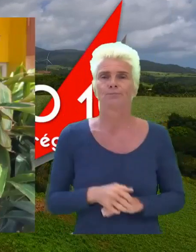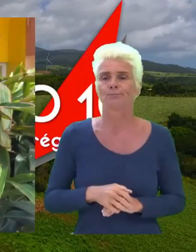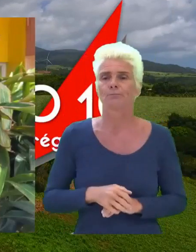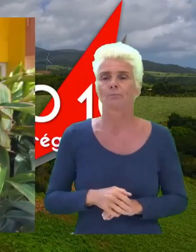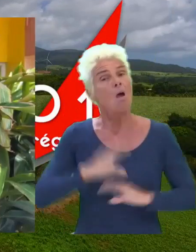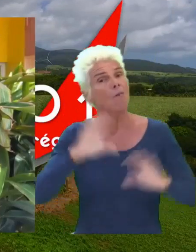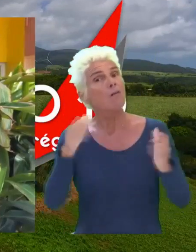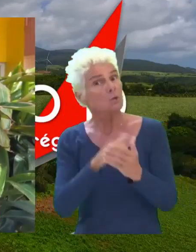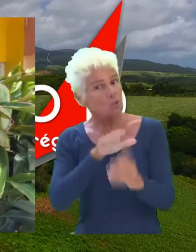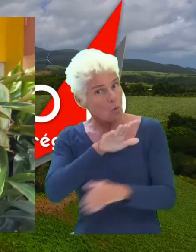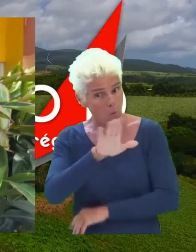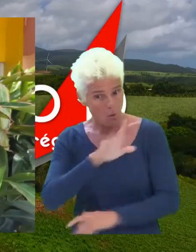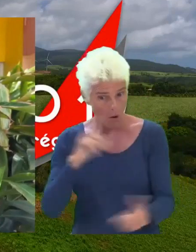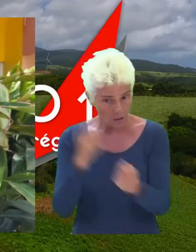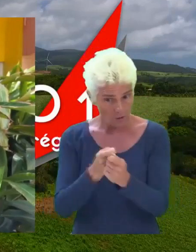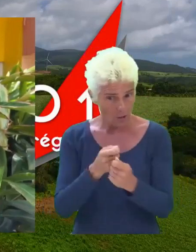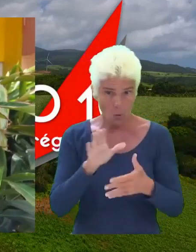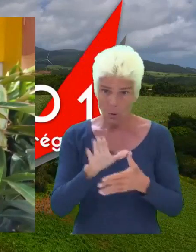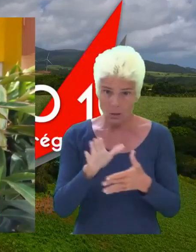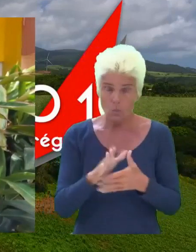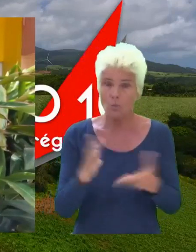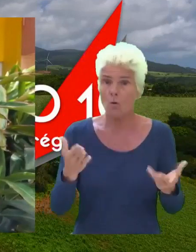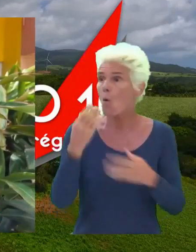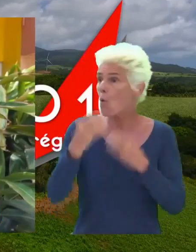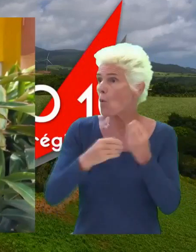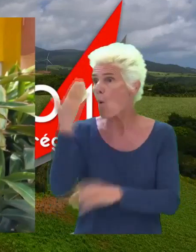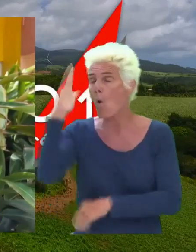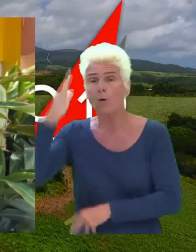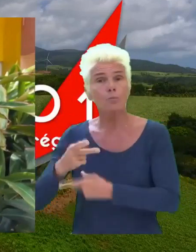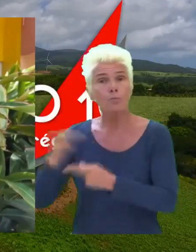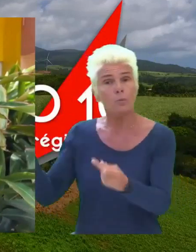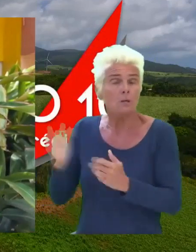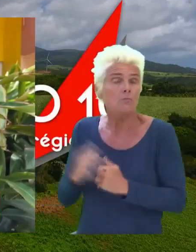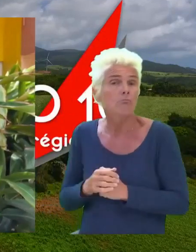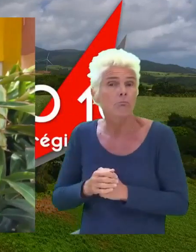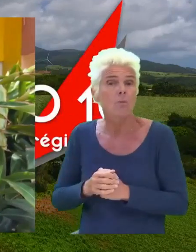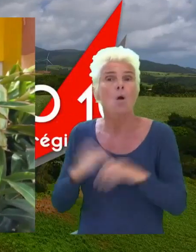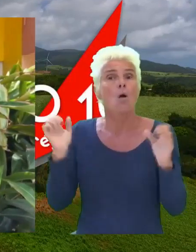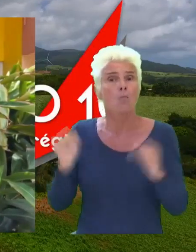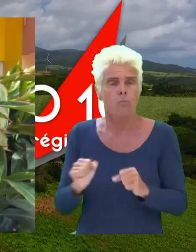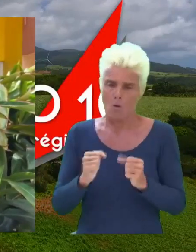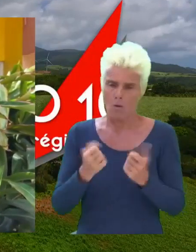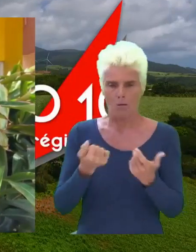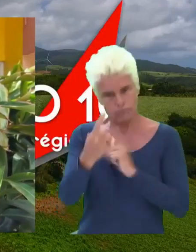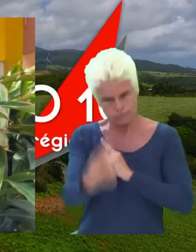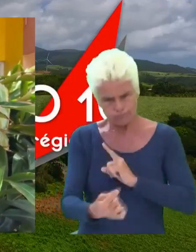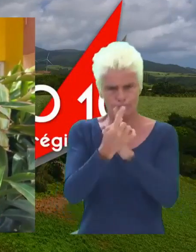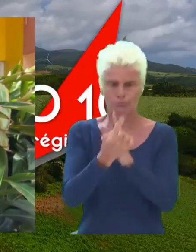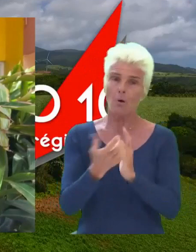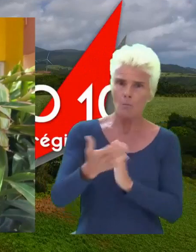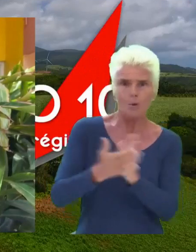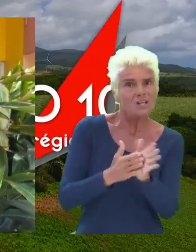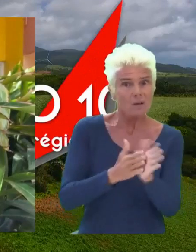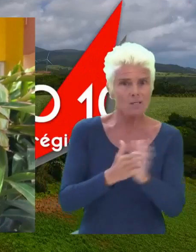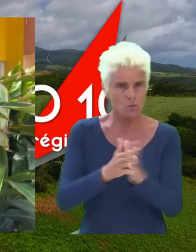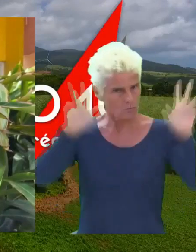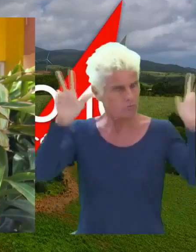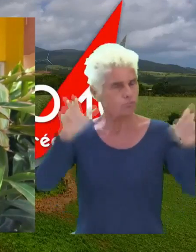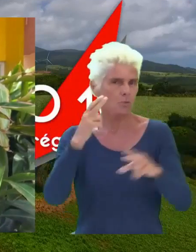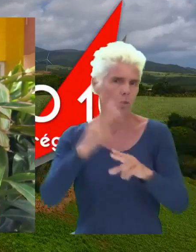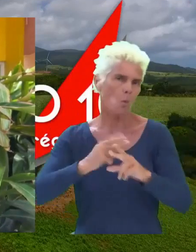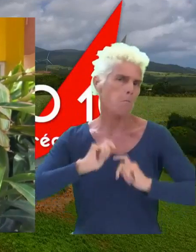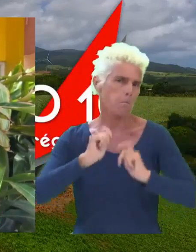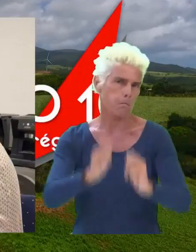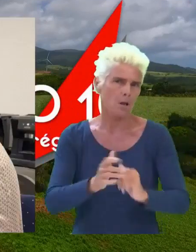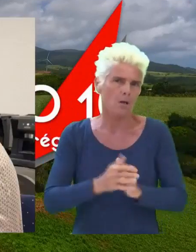Guadeloupe en tout cas à d'autres publics parce qu'il s'agit d'une formation sur l'entretien motivationnel et il s'agit d'une formation pour